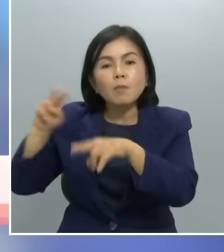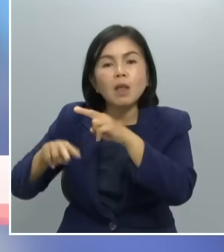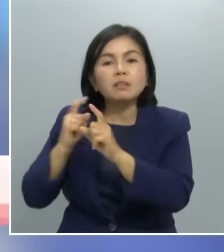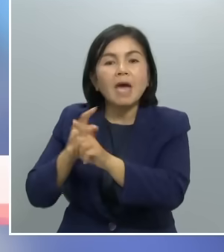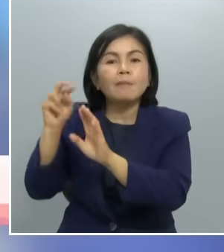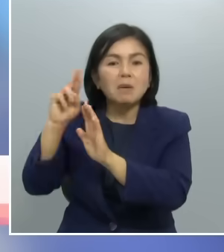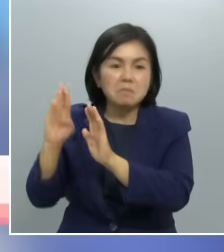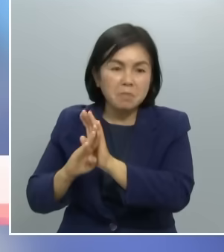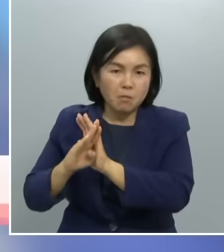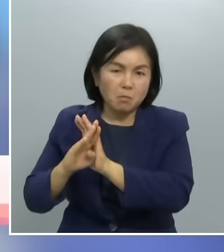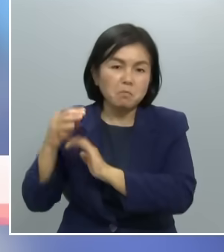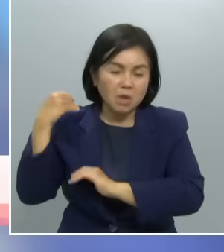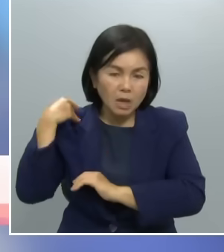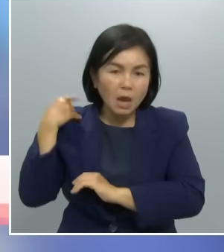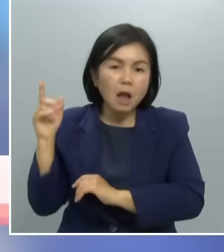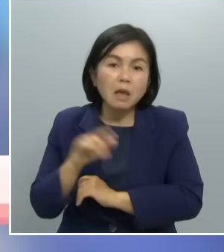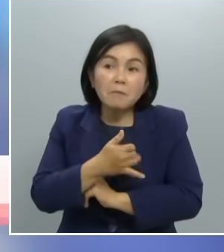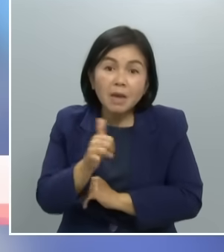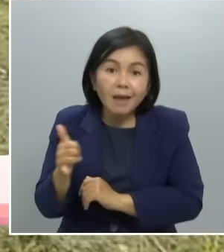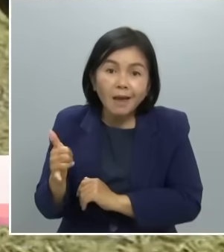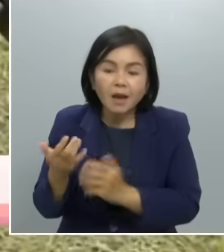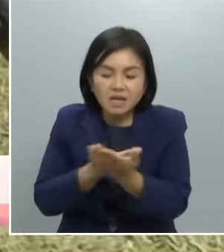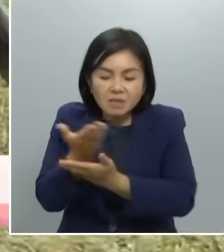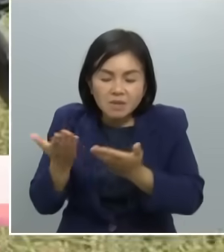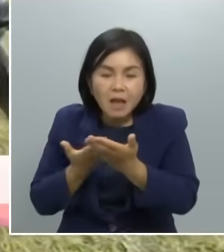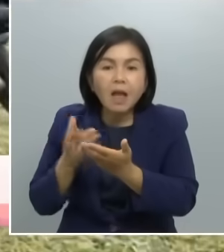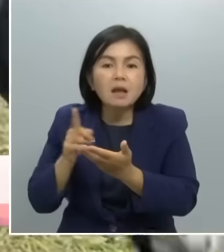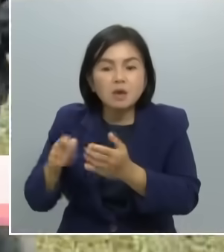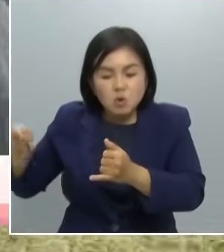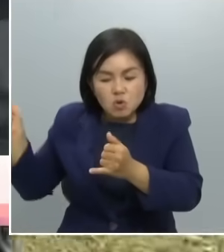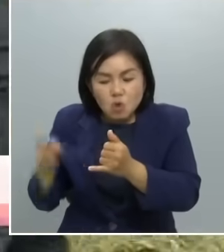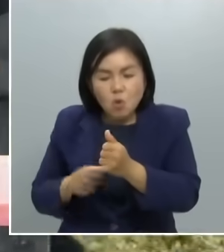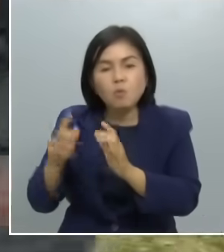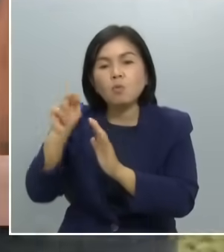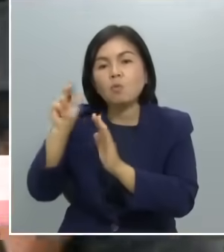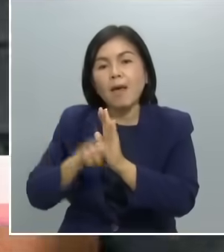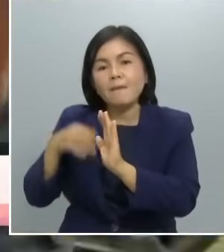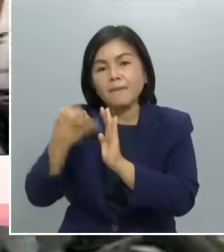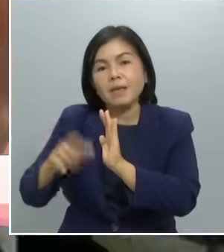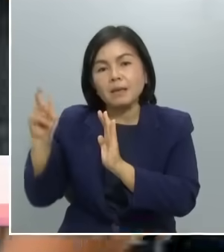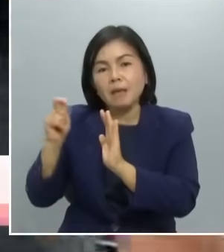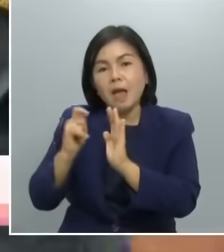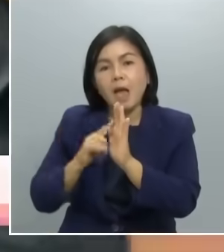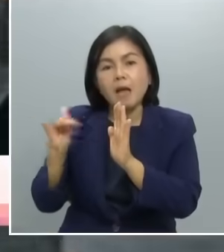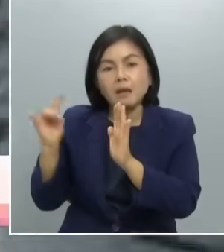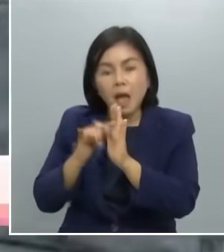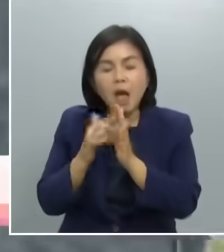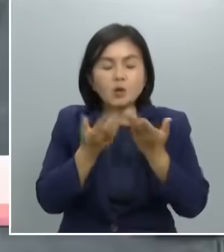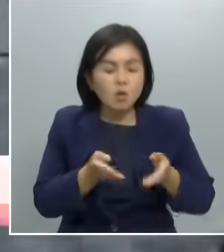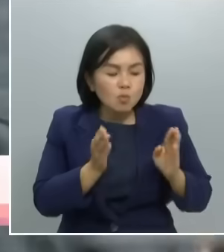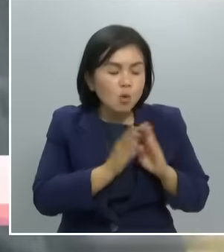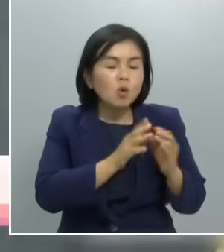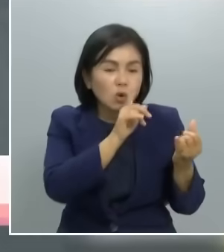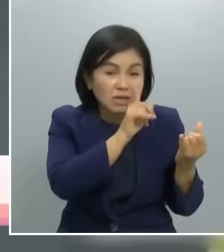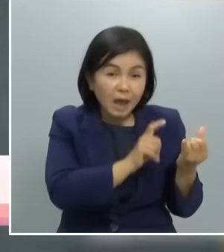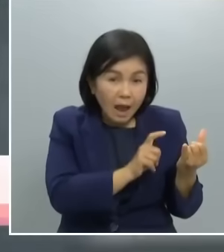างเฉียบขาดรวมทั้งอาจจะต้องมีการพิจารณาเกี่ยวกับโทษทางคดีอาญาด้วยก็อยากจะให้ทางครอบครัวของผู้เสียชีวิตมั่นใจ